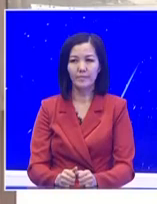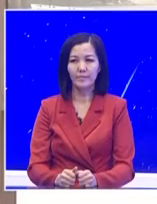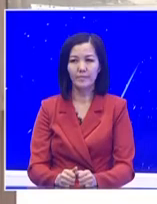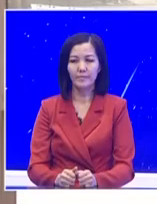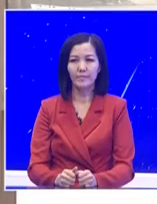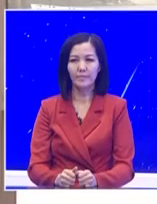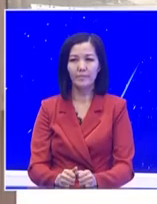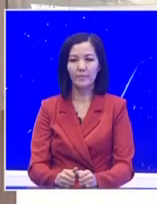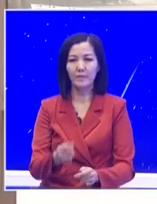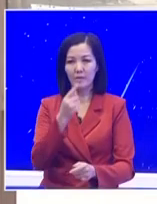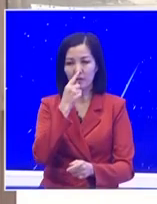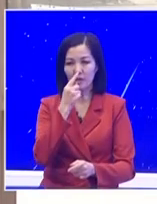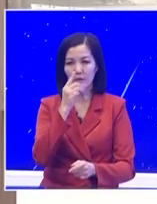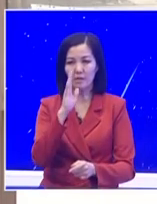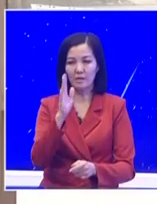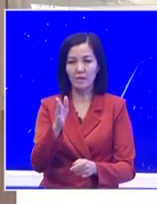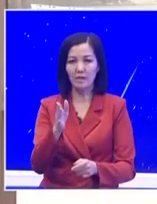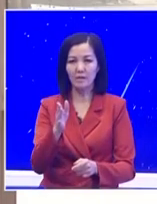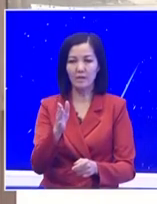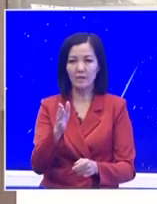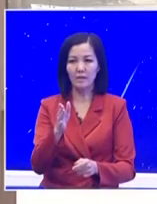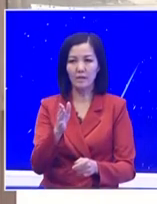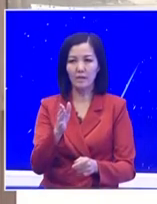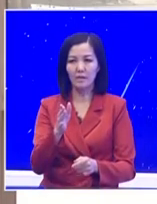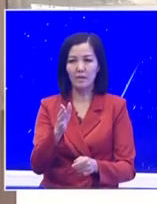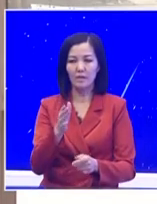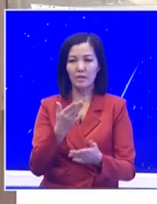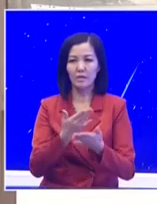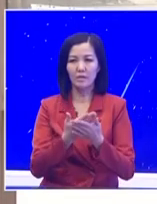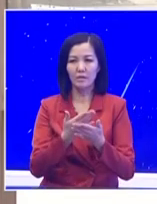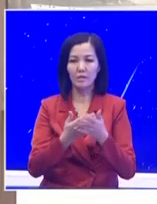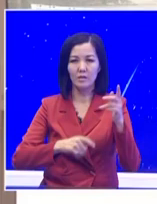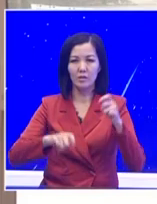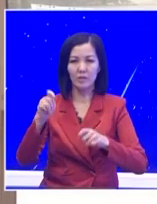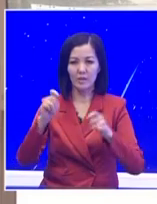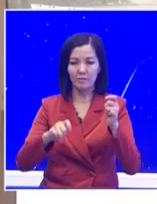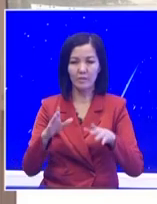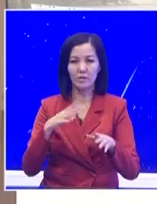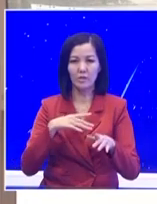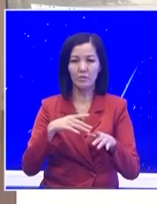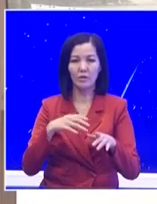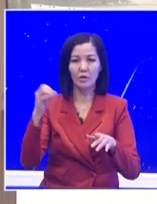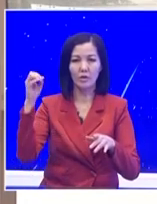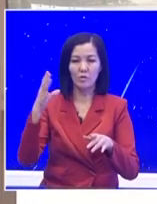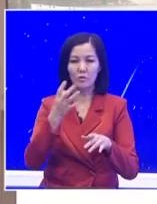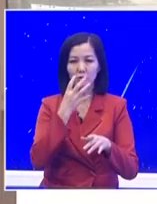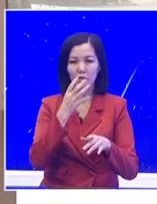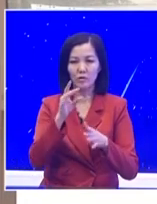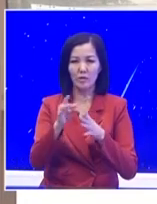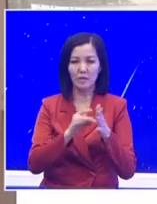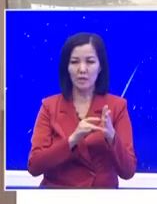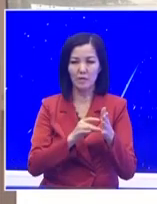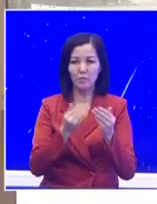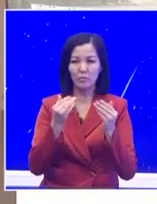Мына жақын арада февраль айында мына мысалы жаңбырда жауды, күн жылынып кетті.